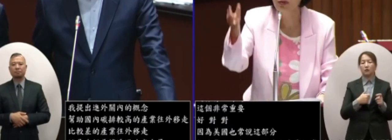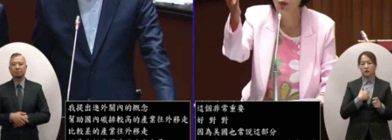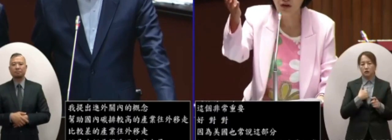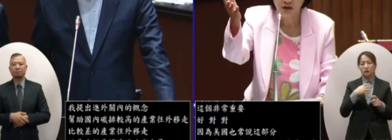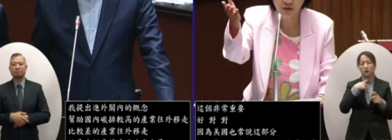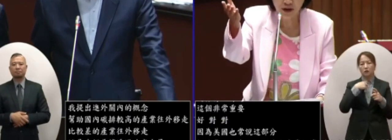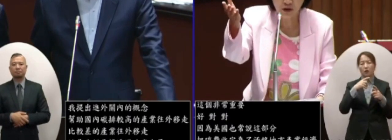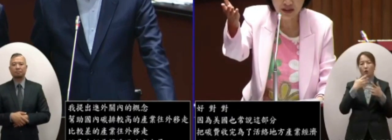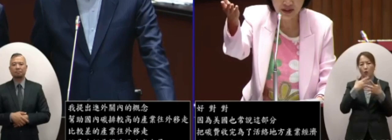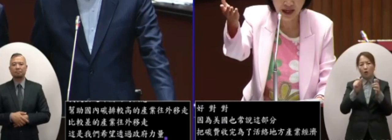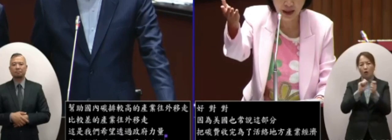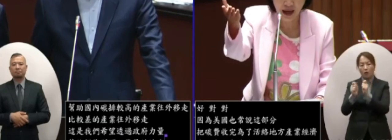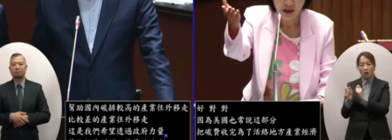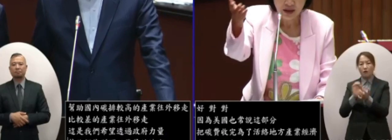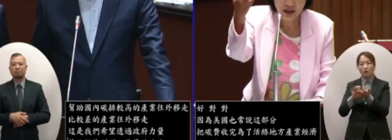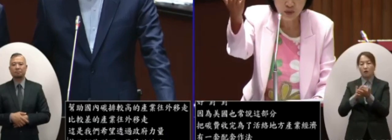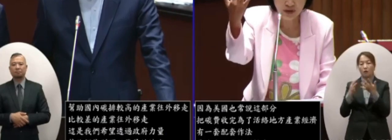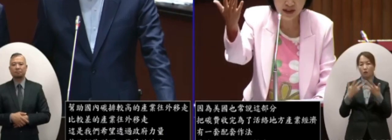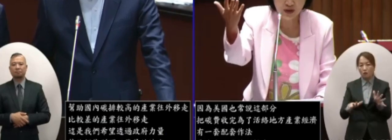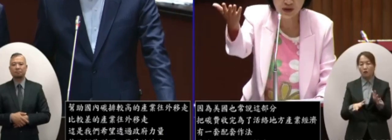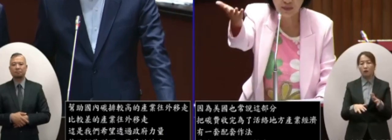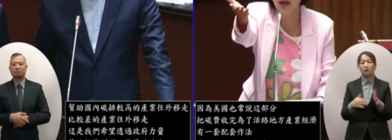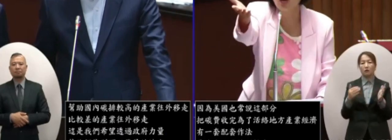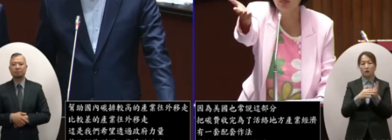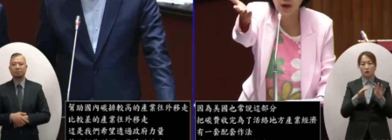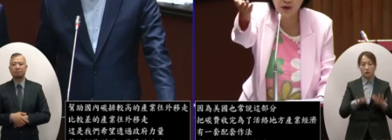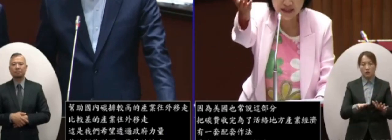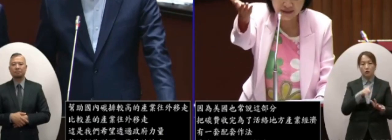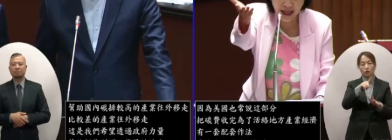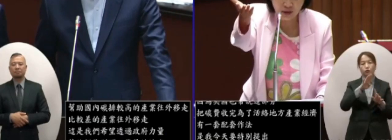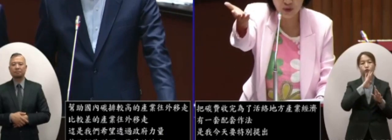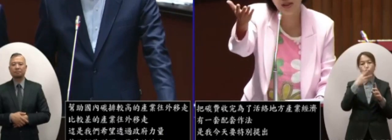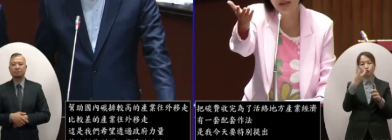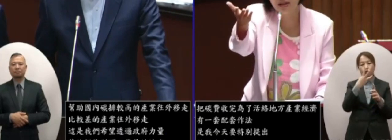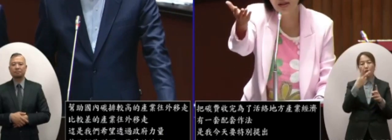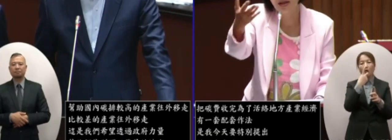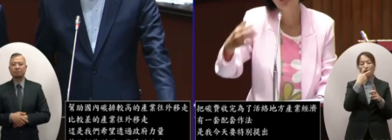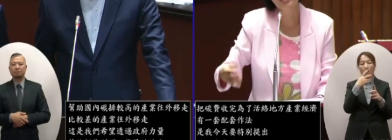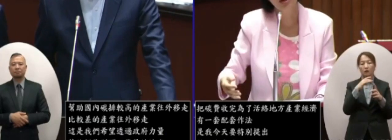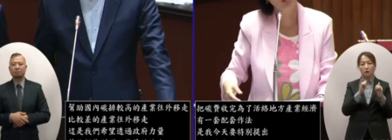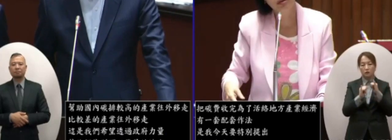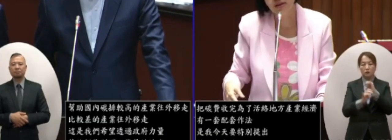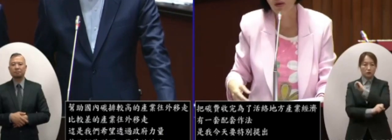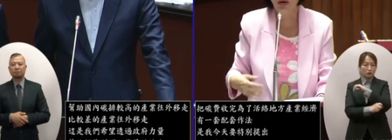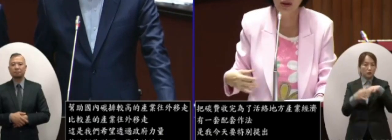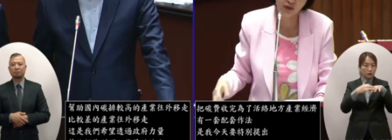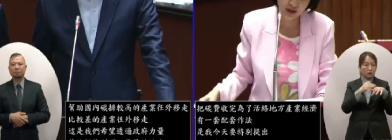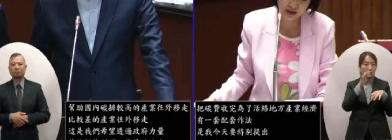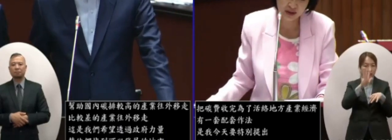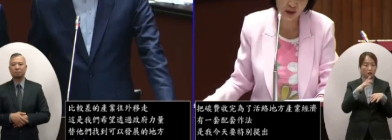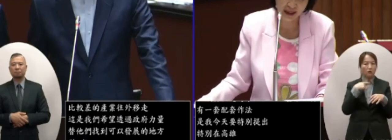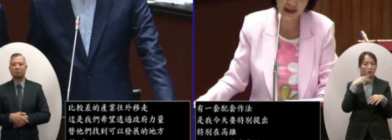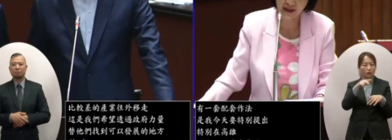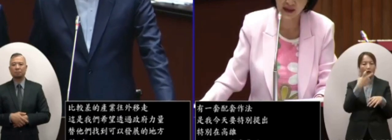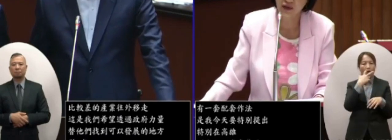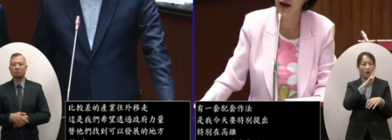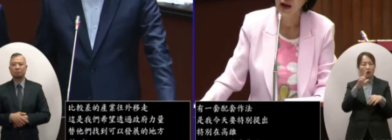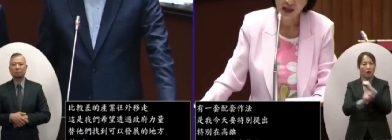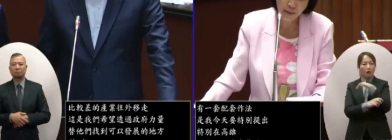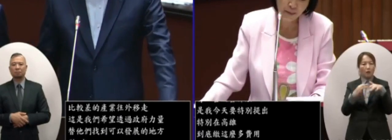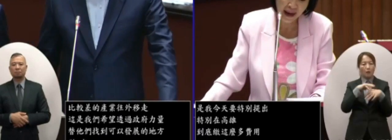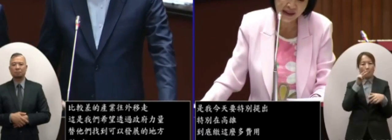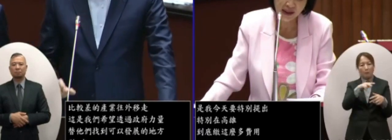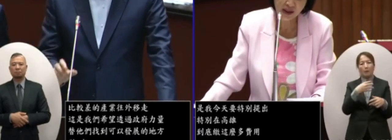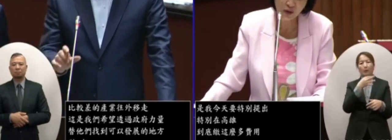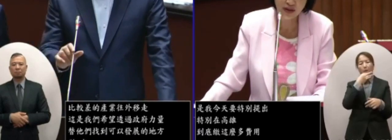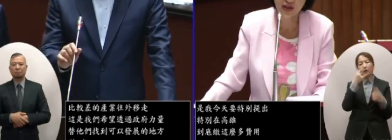用，而且你看嘛，这个目前来说，你们也宣布要用三大绿色基金，院长我恭喜之后，况且绿色基金我也惊嘞，你看100亿的绿